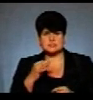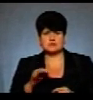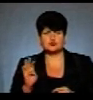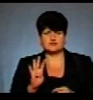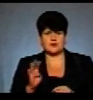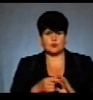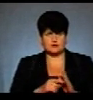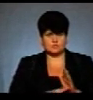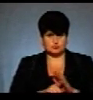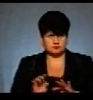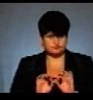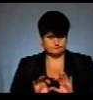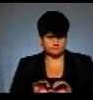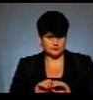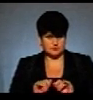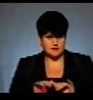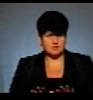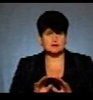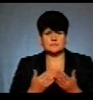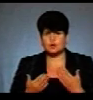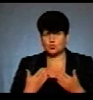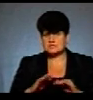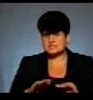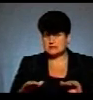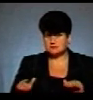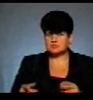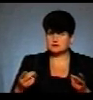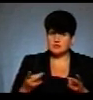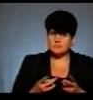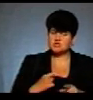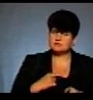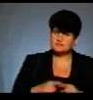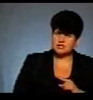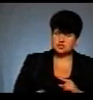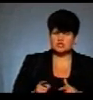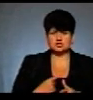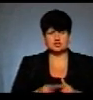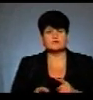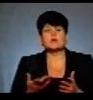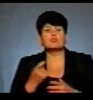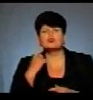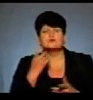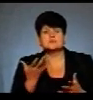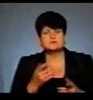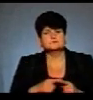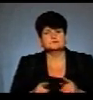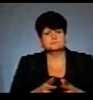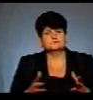класу вони розпочинають просвітницьку діяльність, спілкуються з дітьми. Чи варто раніше, чи в якому віці відбувається?